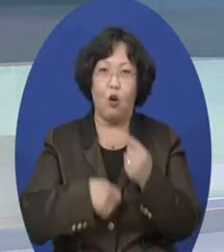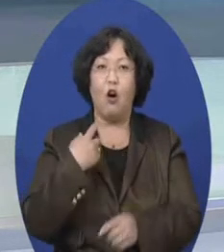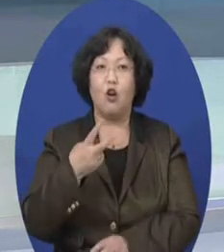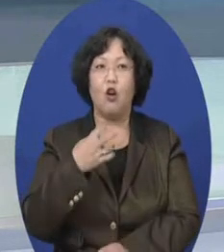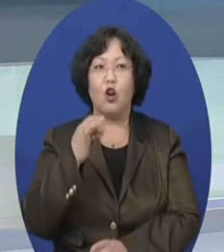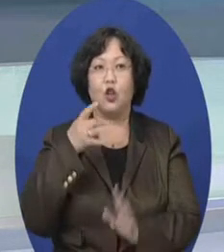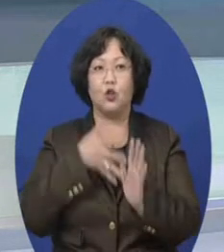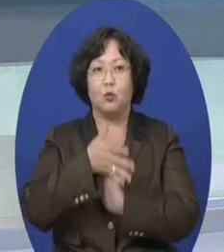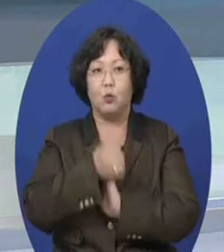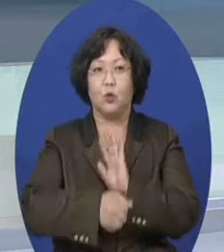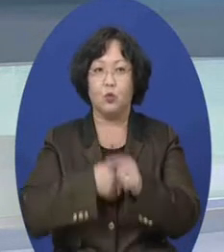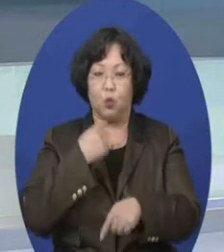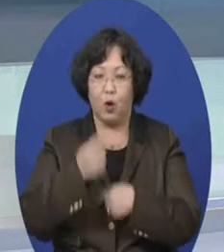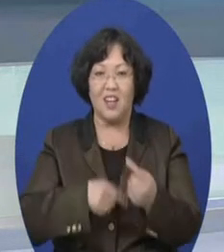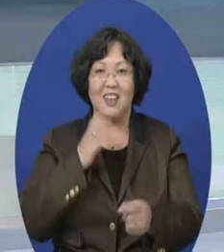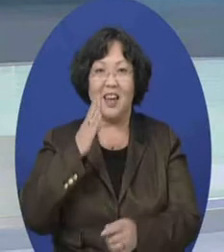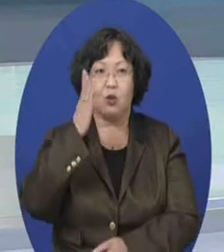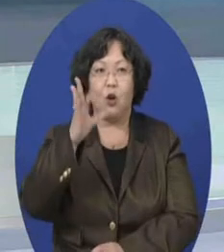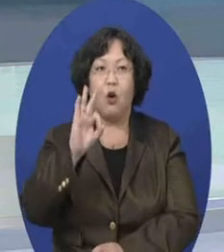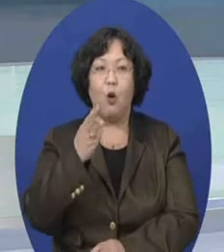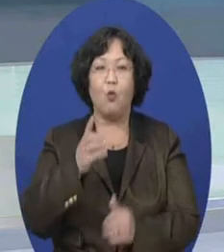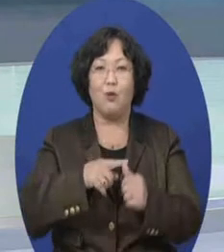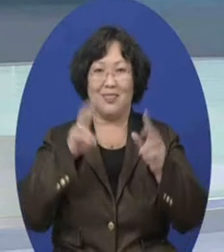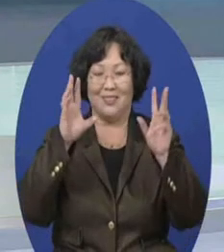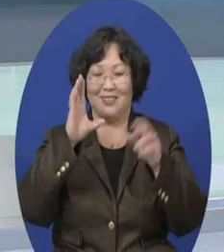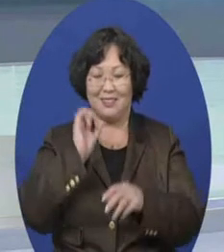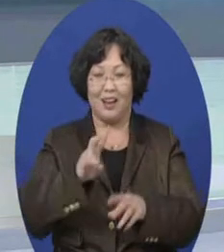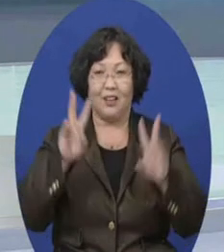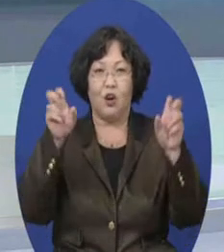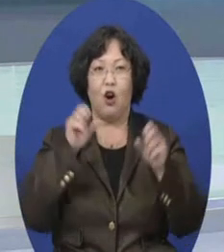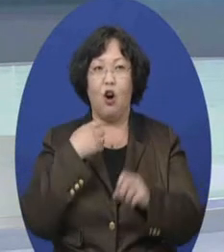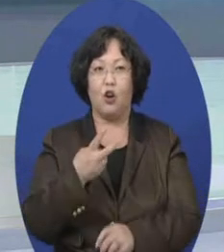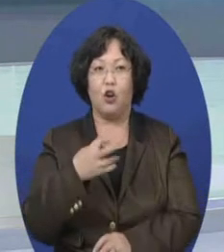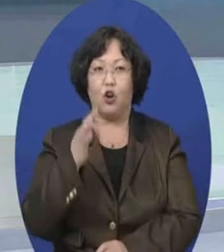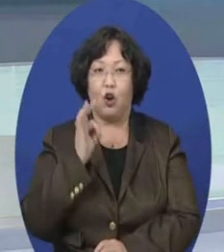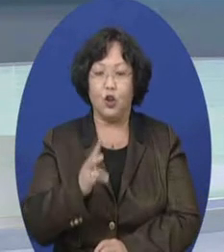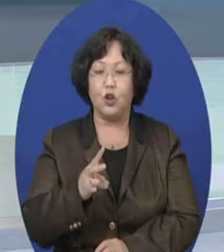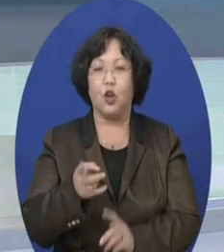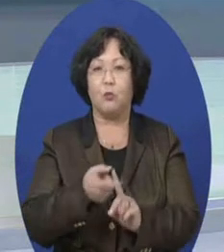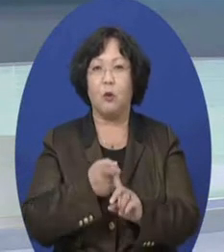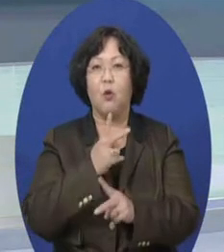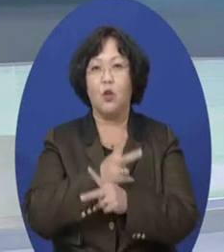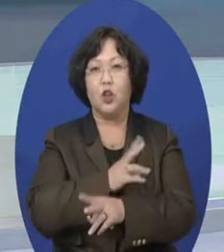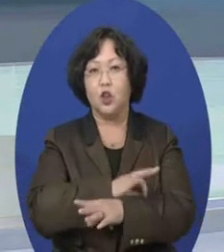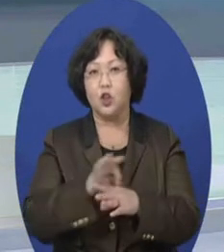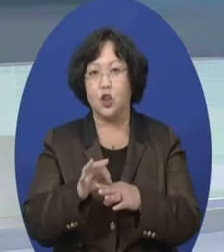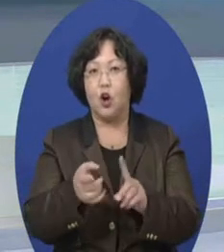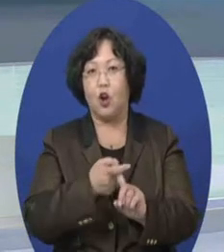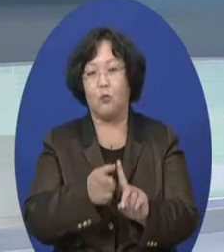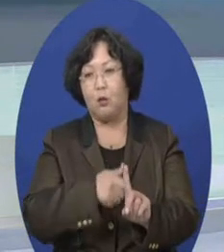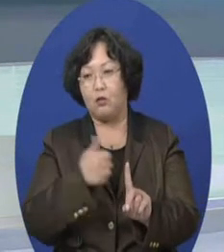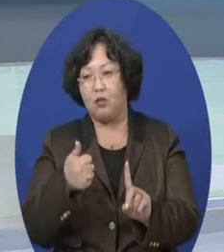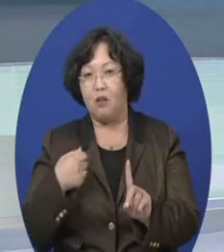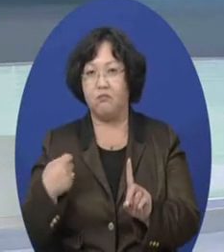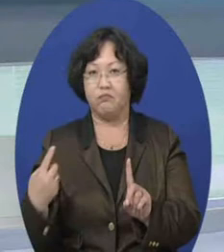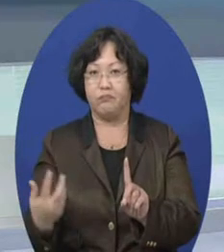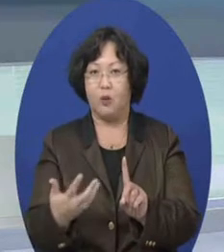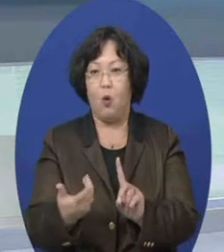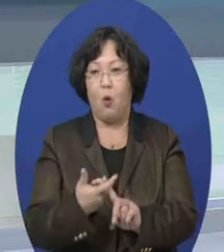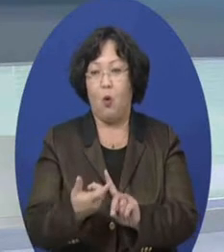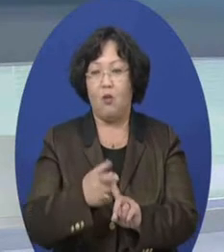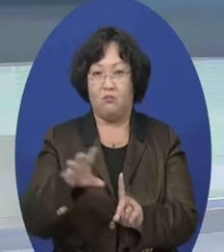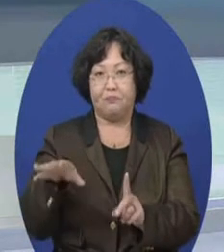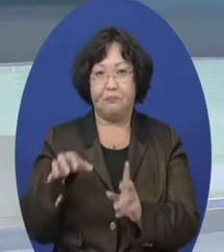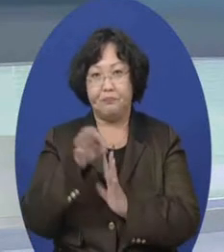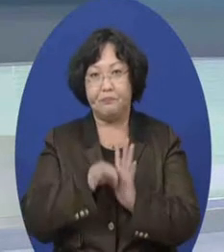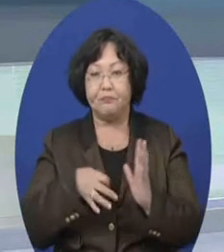тухай, ирээдүйн өв сангийн 2022 оны төсвийн тухай хуулийн төсөл болон дагалдах бусад хуулиудын төслүүдийг хэлэлцэж улсын